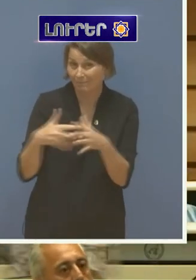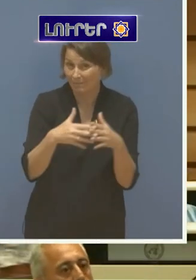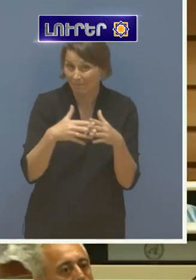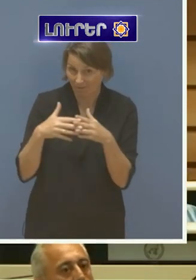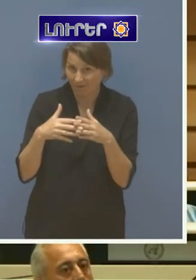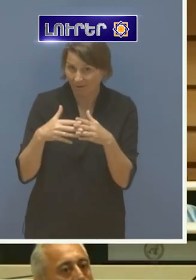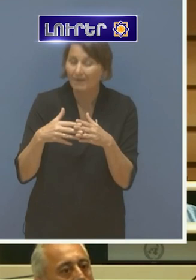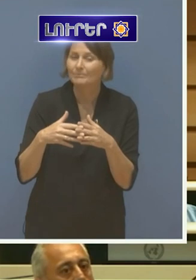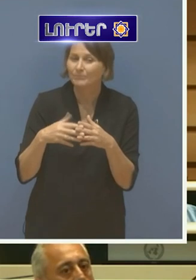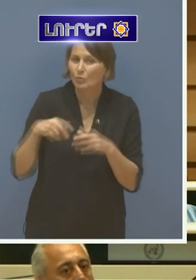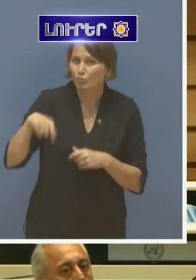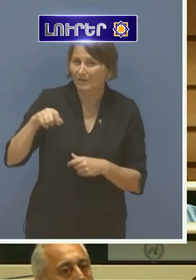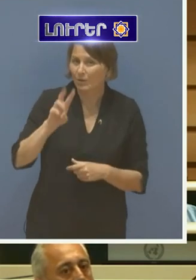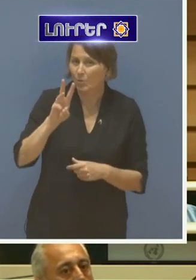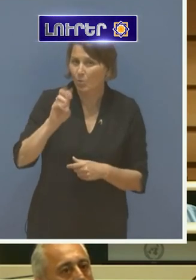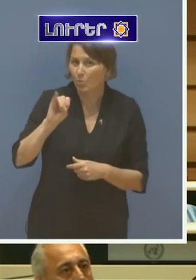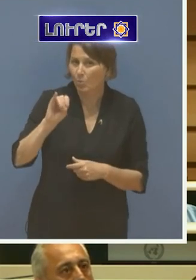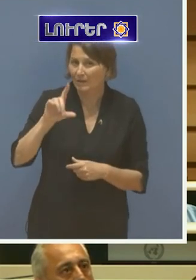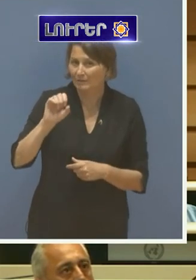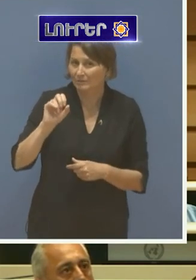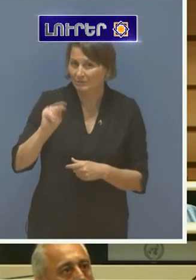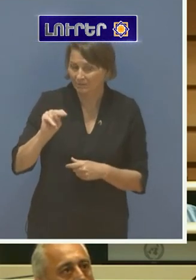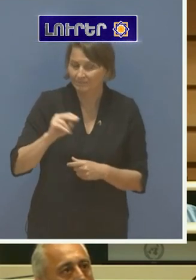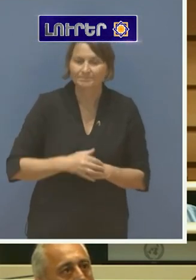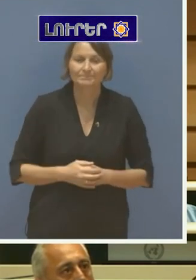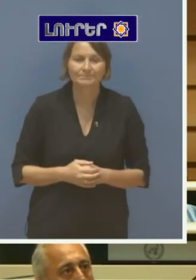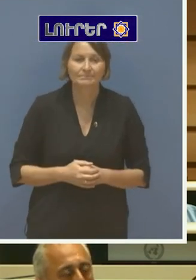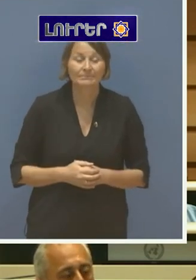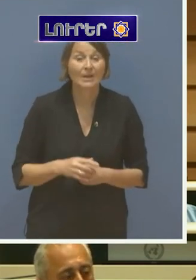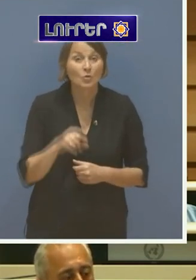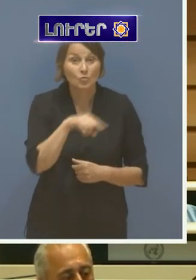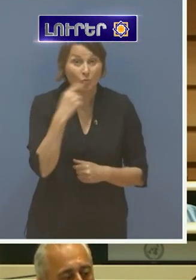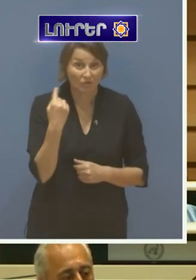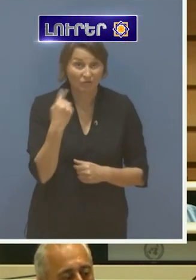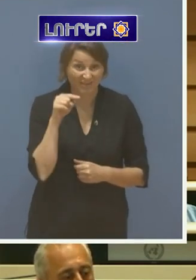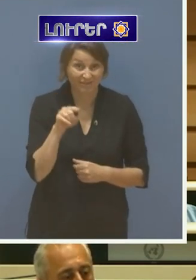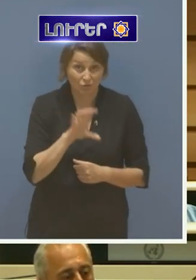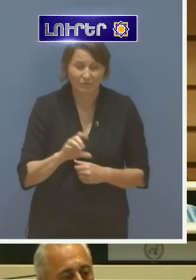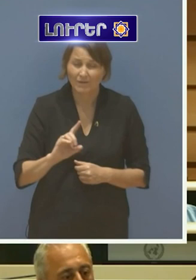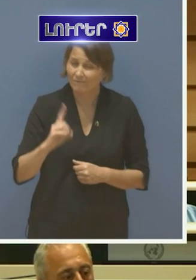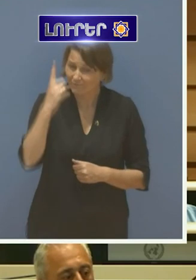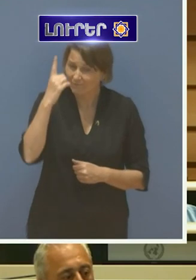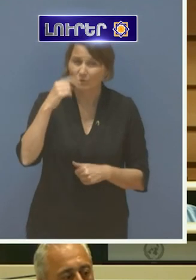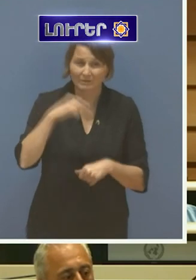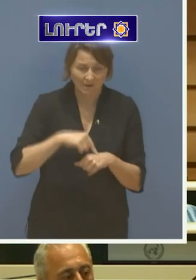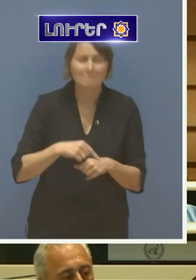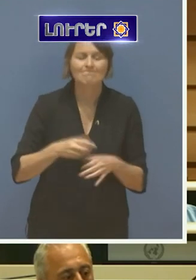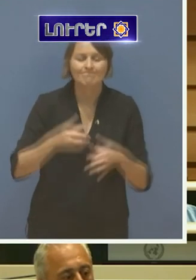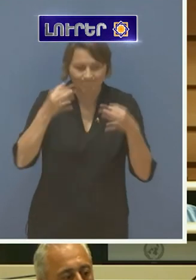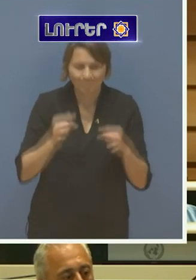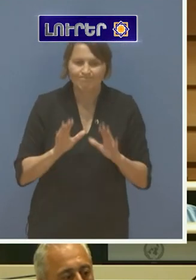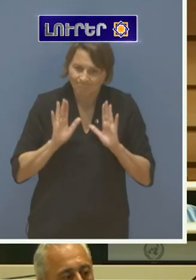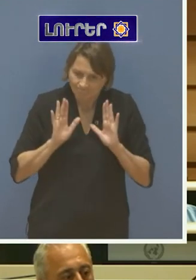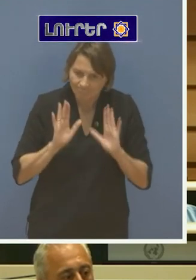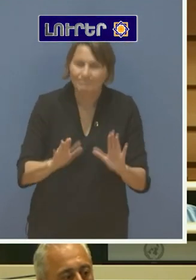եւ անոր պատմության վրա, հայկական պետությունը դե ֆակտո ճանաչվել է 1920 թվական հունվար 19-ին, անկախության ձերբերումին թվական եւ դե